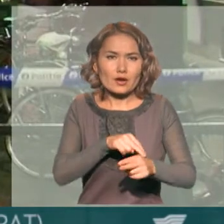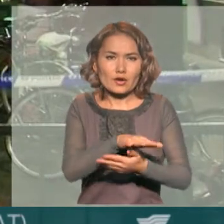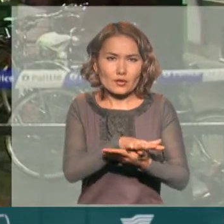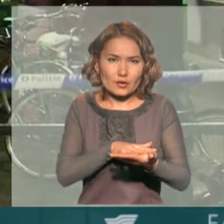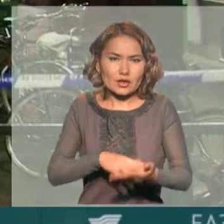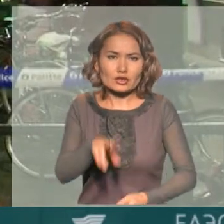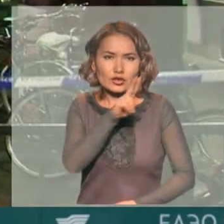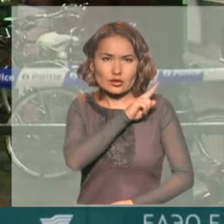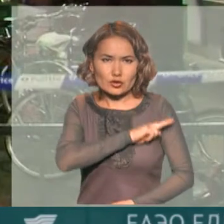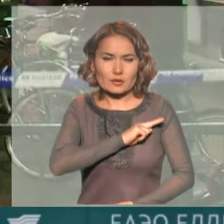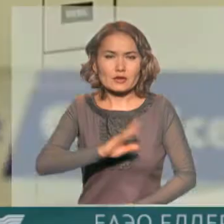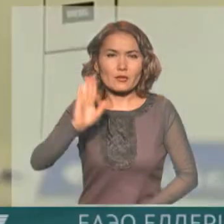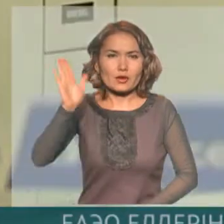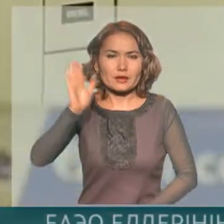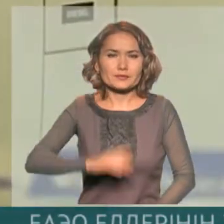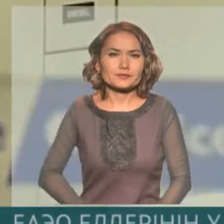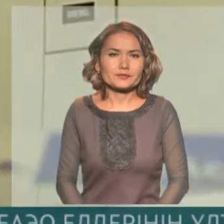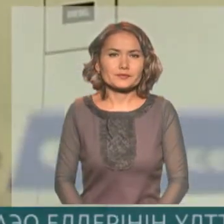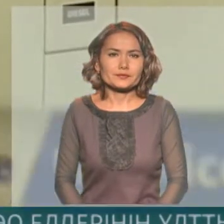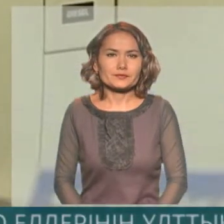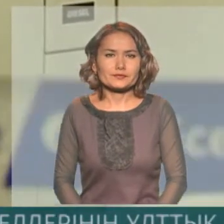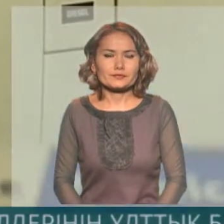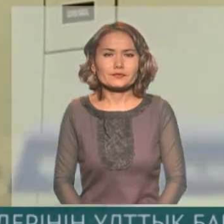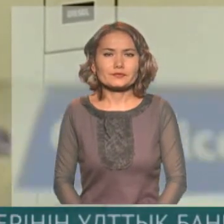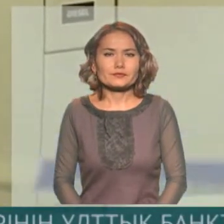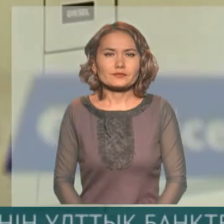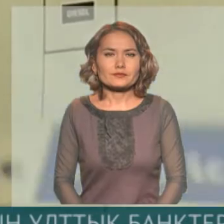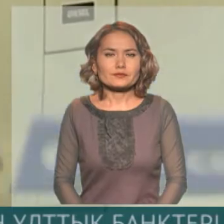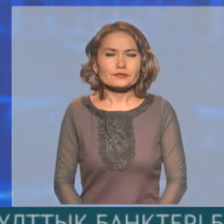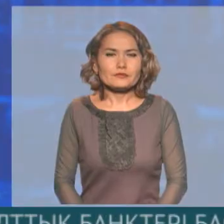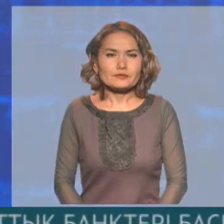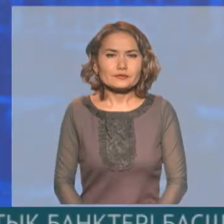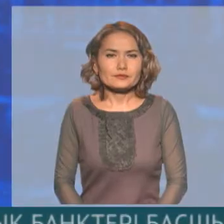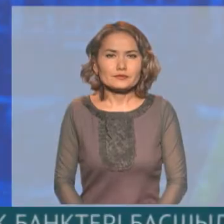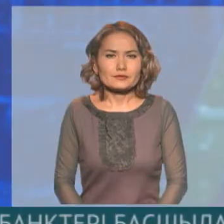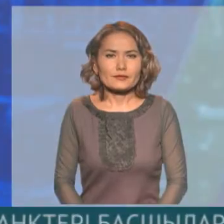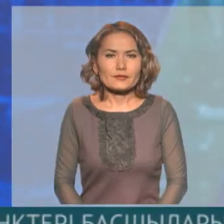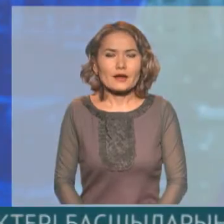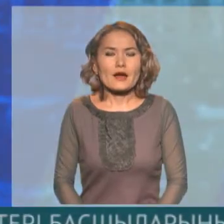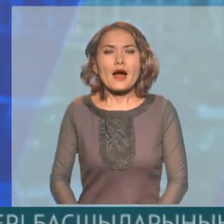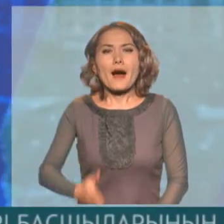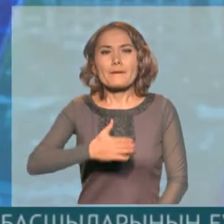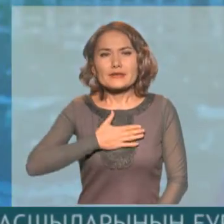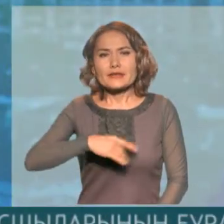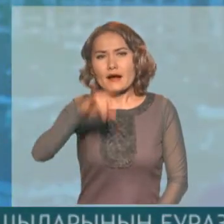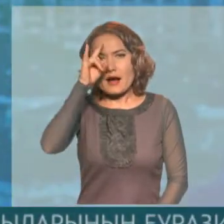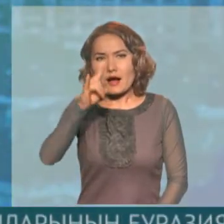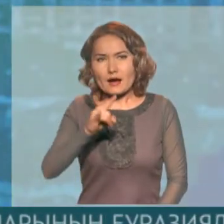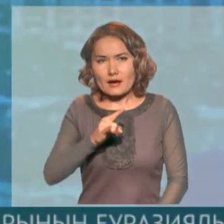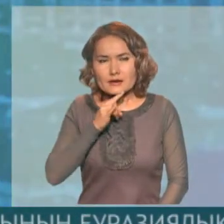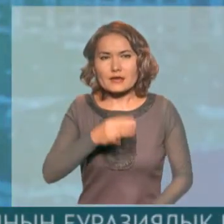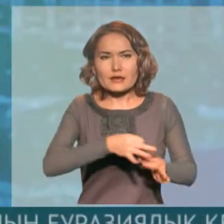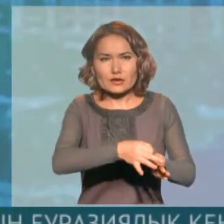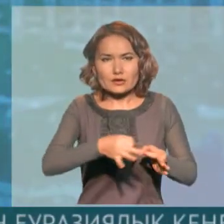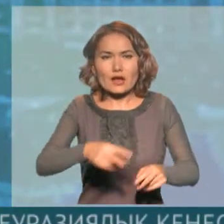Нұршапағат Несіпбаев, Жанат Эрнст, Жомарт Ахметов, хабар Бельгиядан. Қауіпсіздік шаралары біздің елімізде де барынша